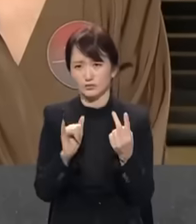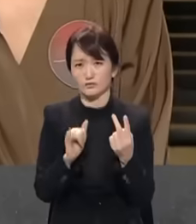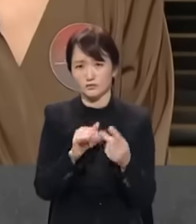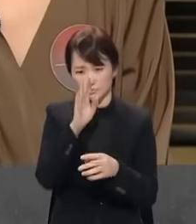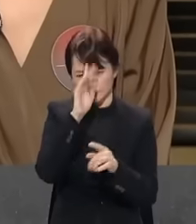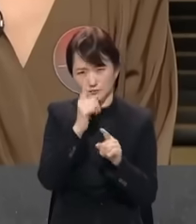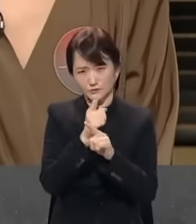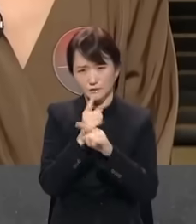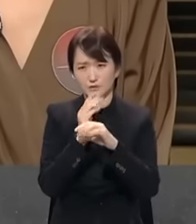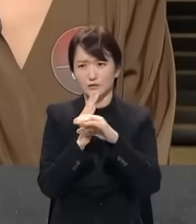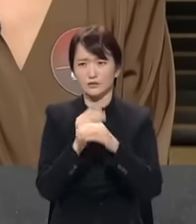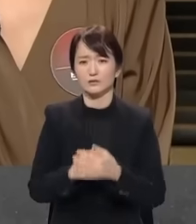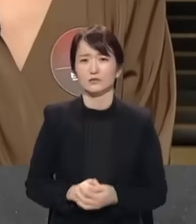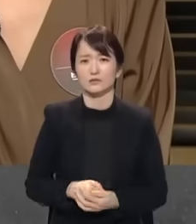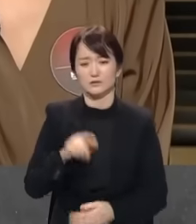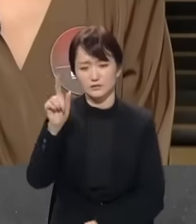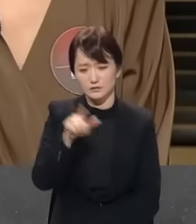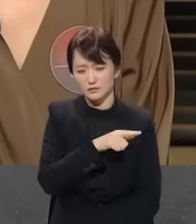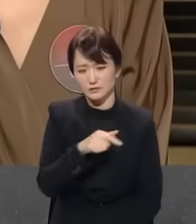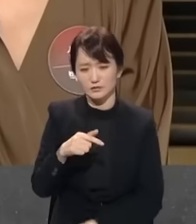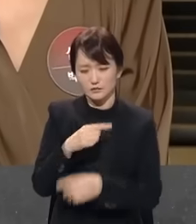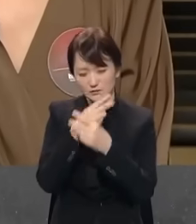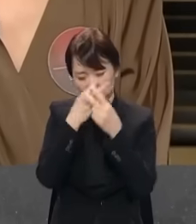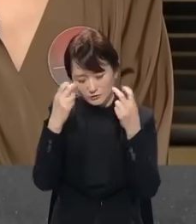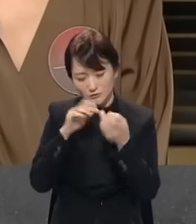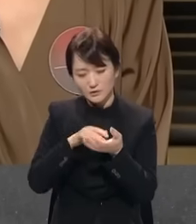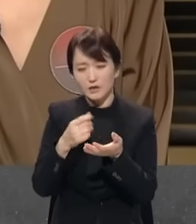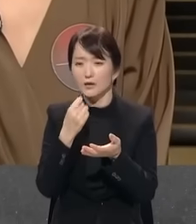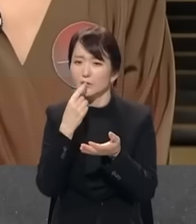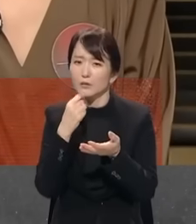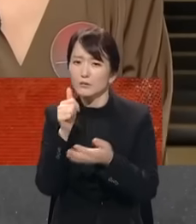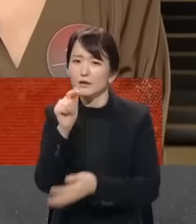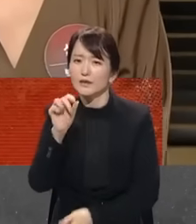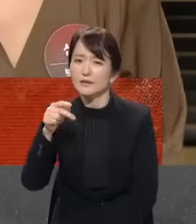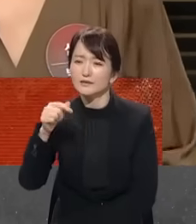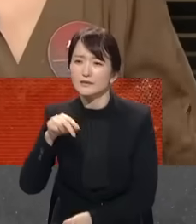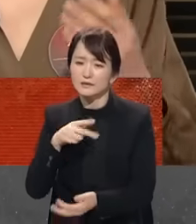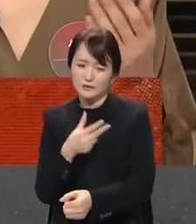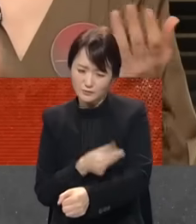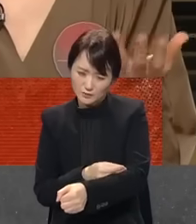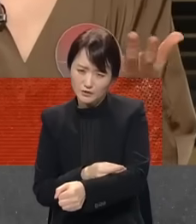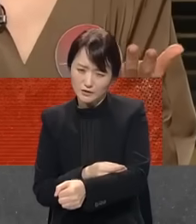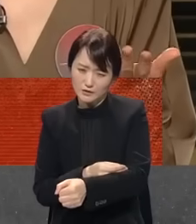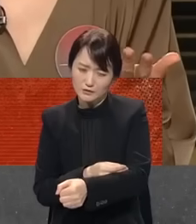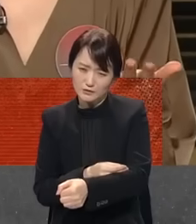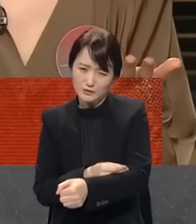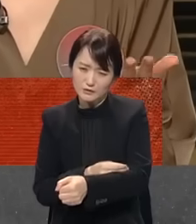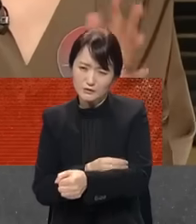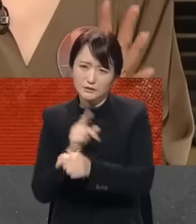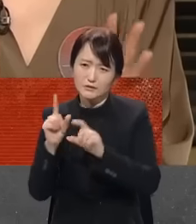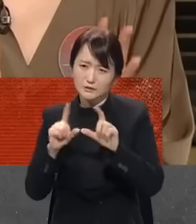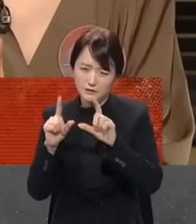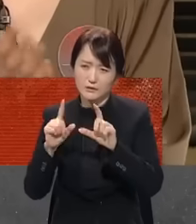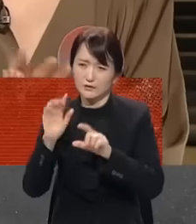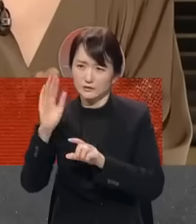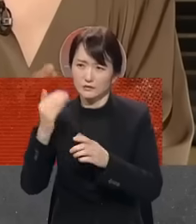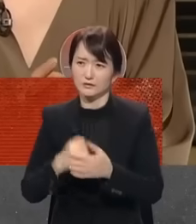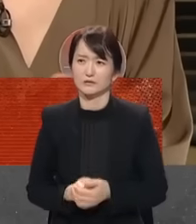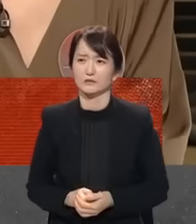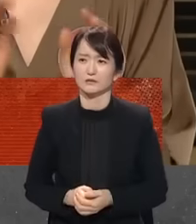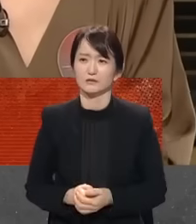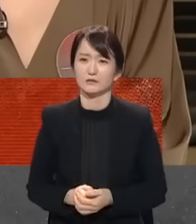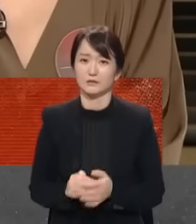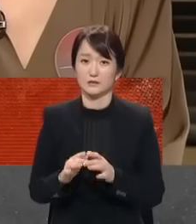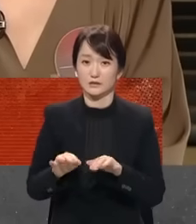그래서 하루도 수면제나 진통제나 항생제 없이 살 수가 없고 이 글을 올릴 때도 손이 너무 아파서 올리기가 어려워서 한참